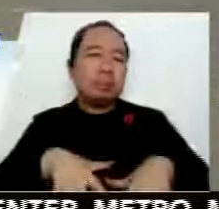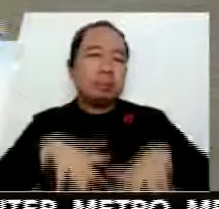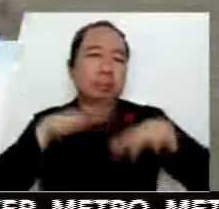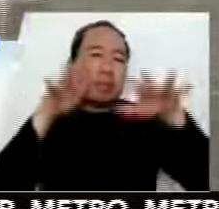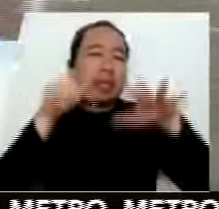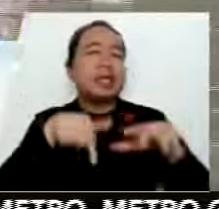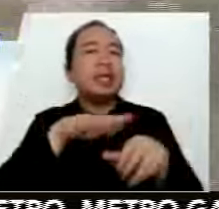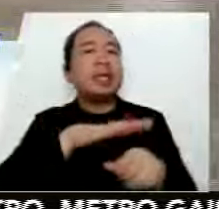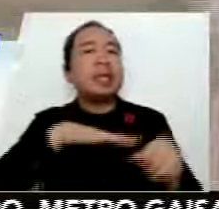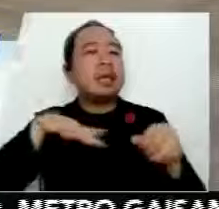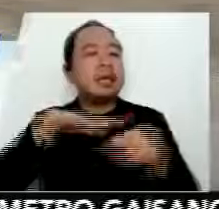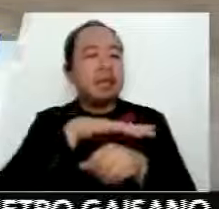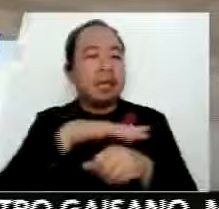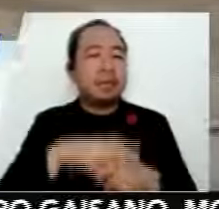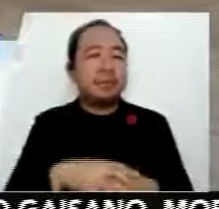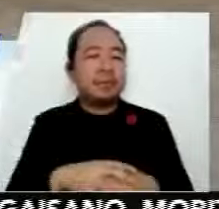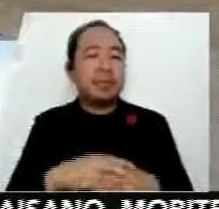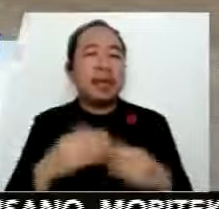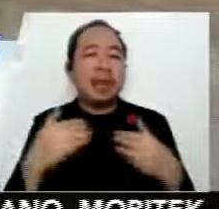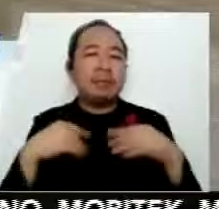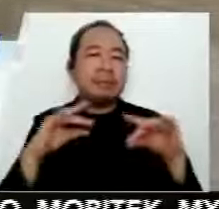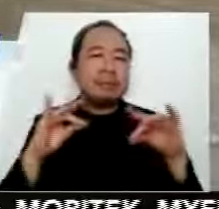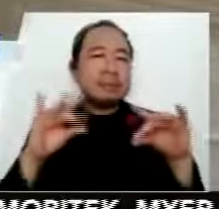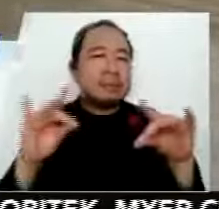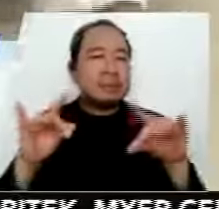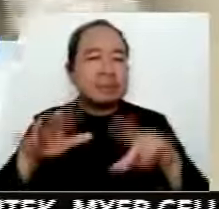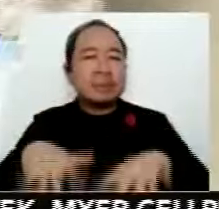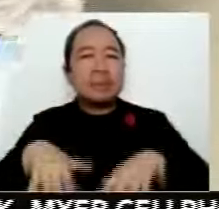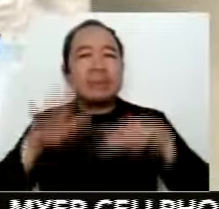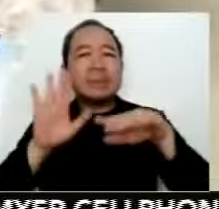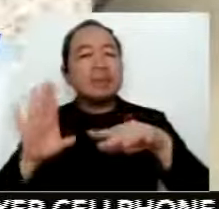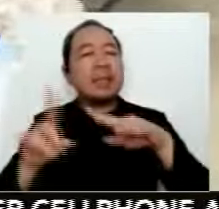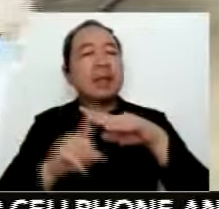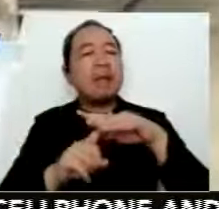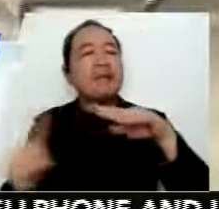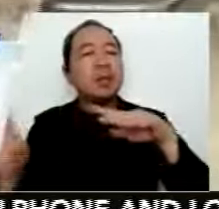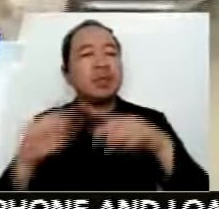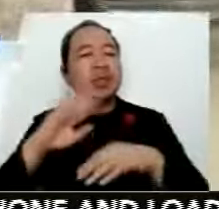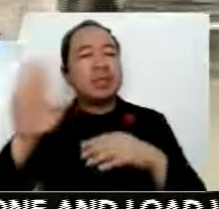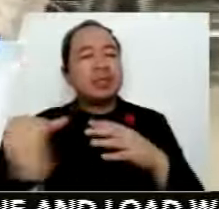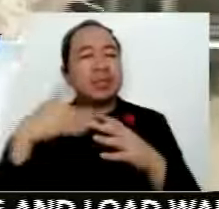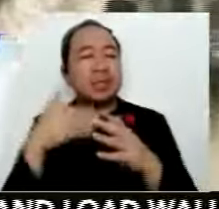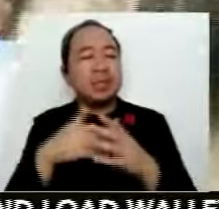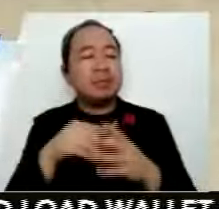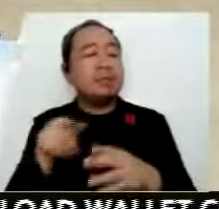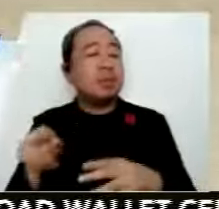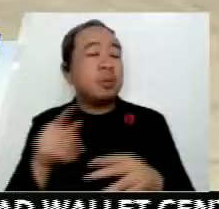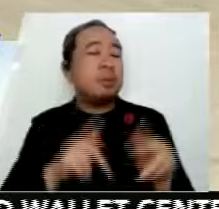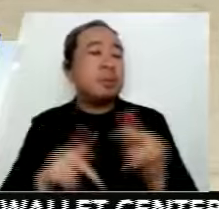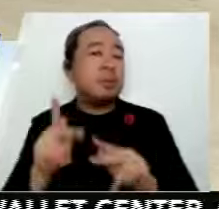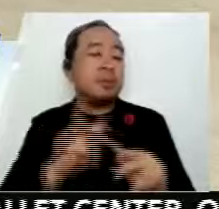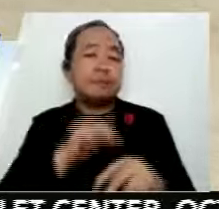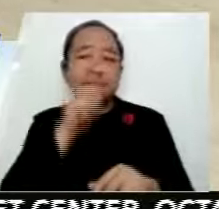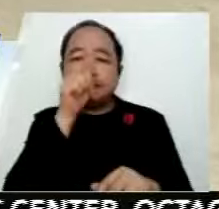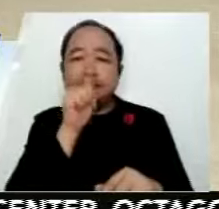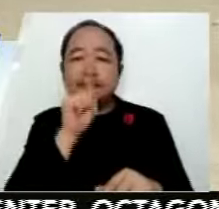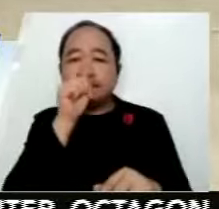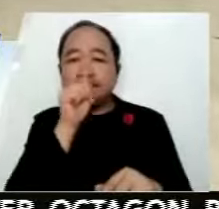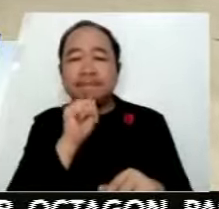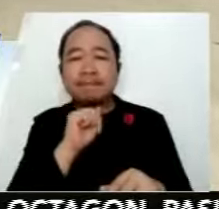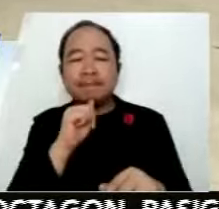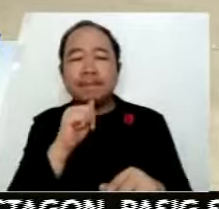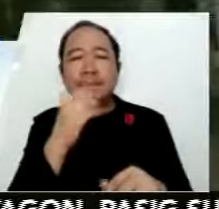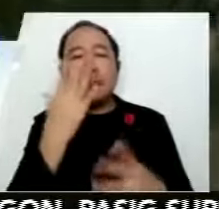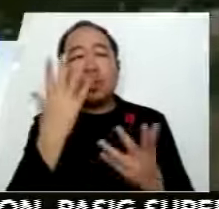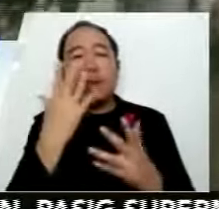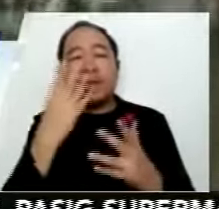rin ng tubig at putik ang kanilang evacuation center. Nagtitiis na lang tuloy ang mga residente na manirahan sa mataas na bahagi ng